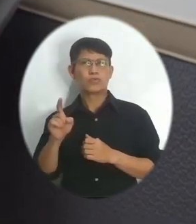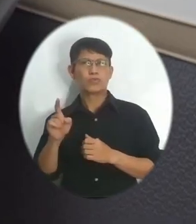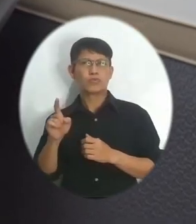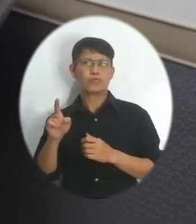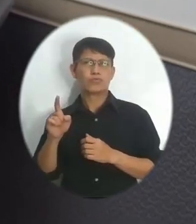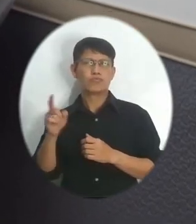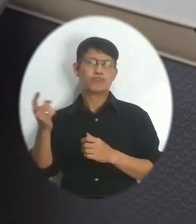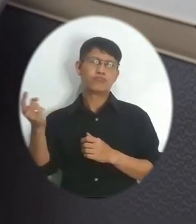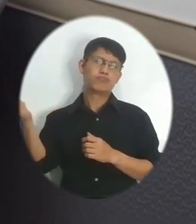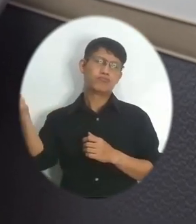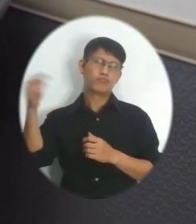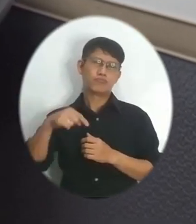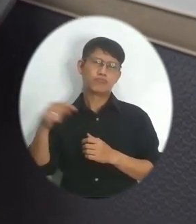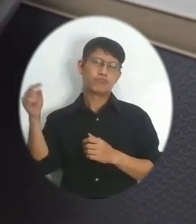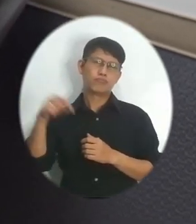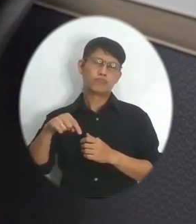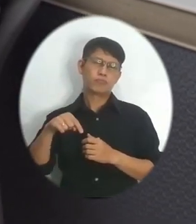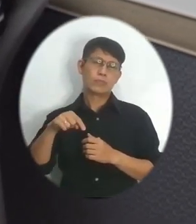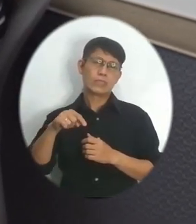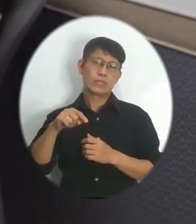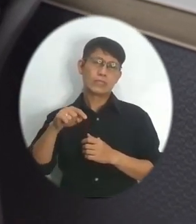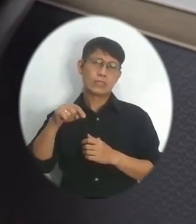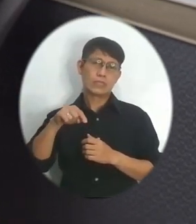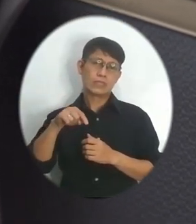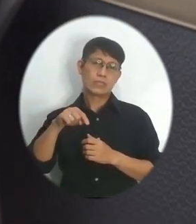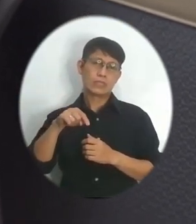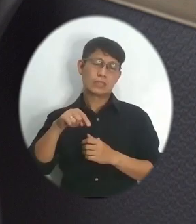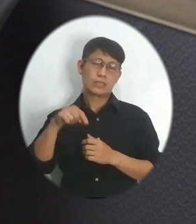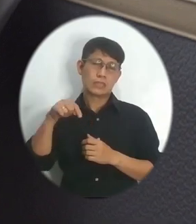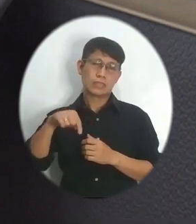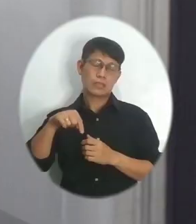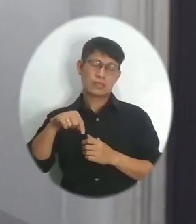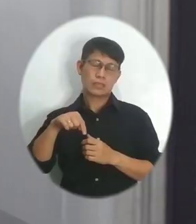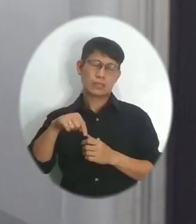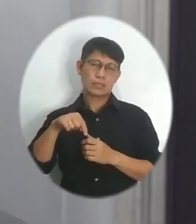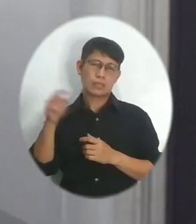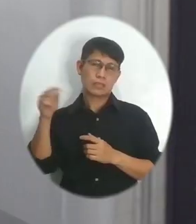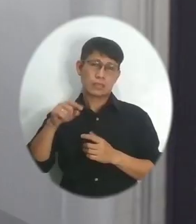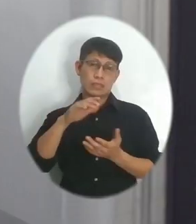May pagpupunta po kami dito sa Active Hearing Center,